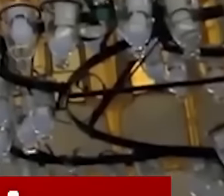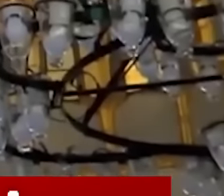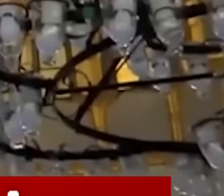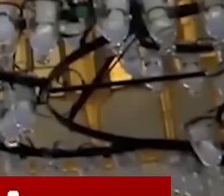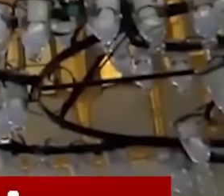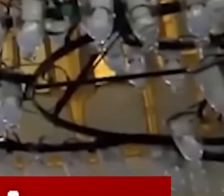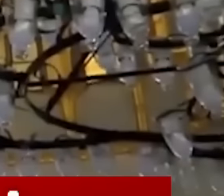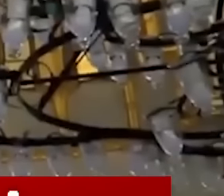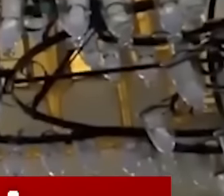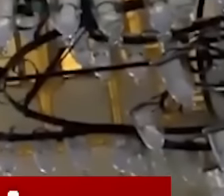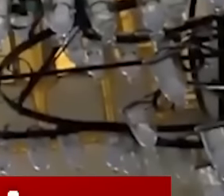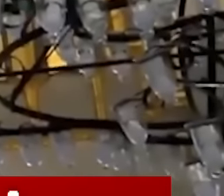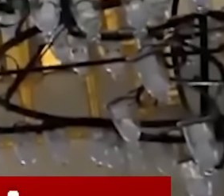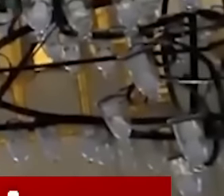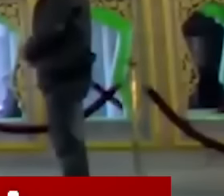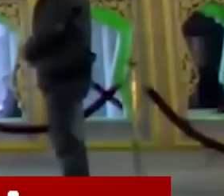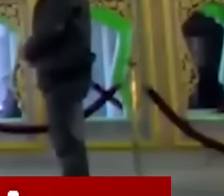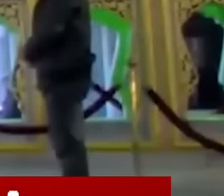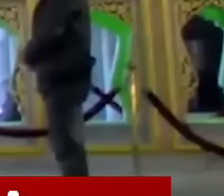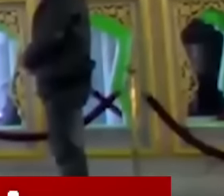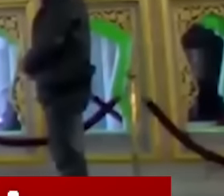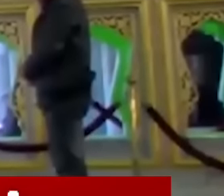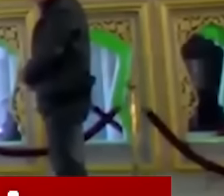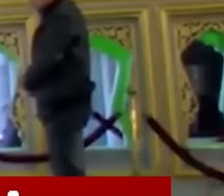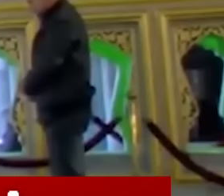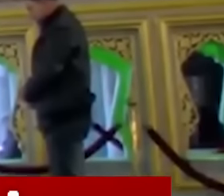alessalam. Hayya